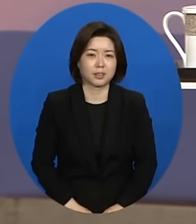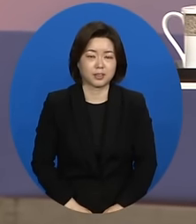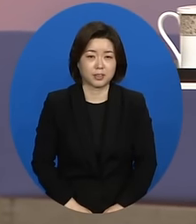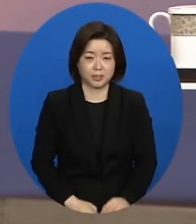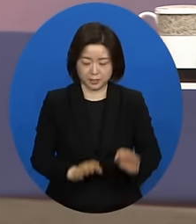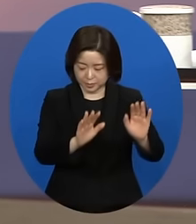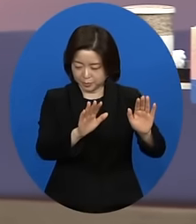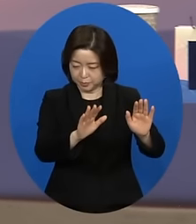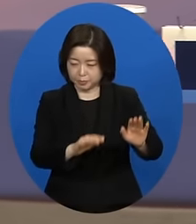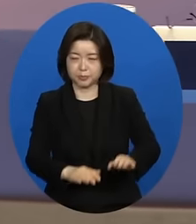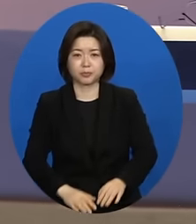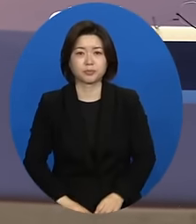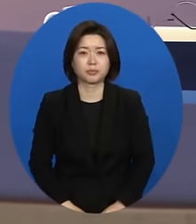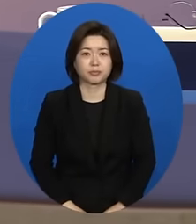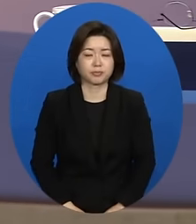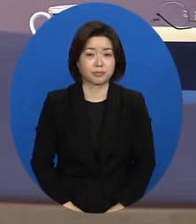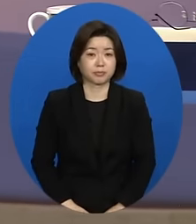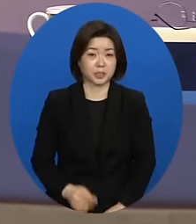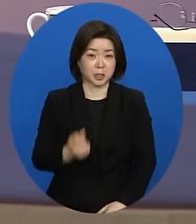잠깐만.